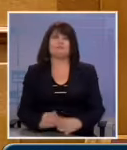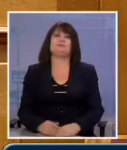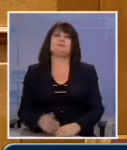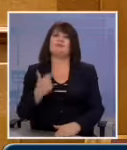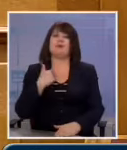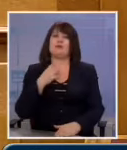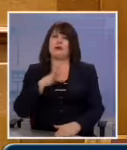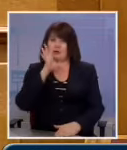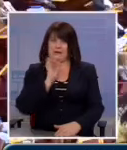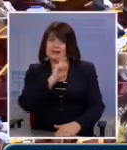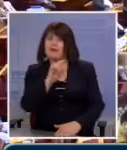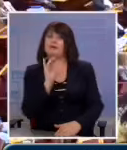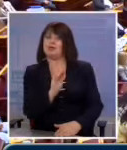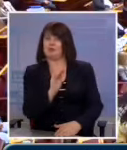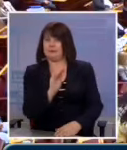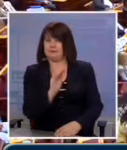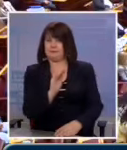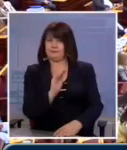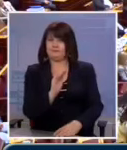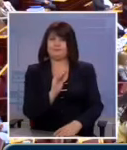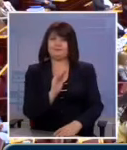Εγώ ήθελα ειλικρινά να ρωτήσω.